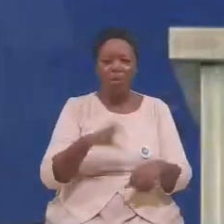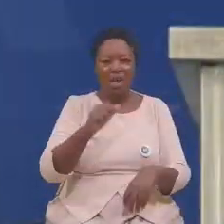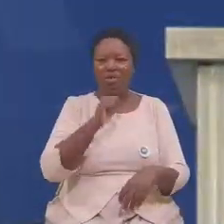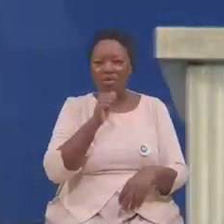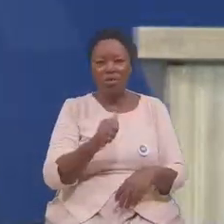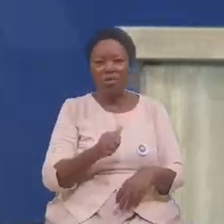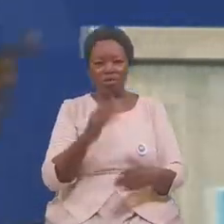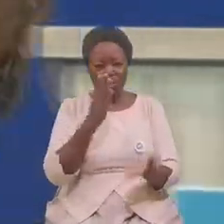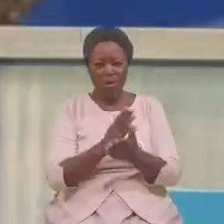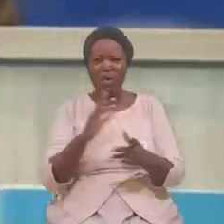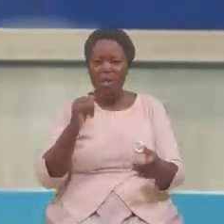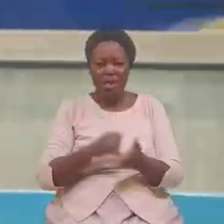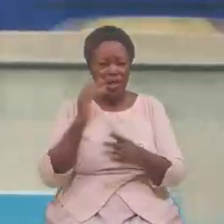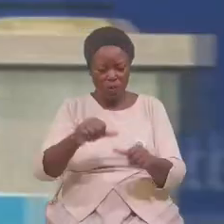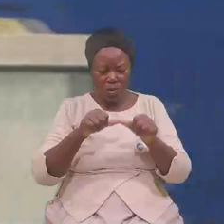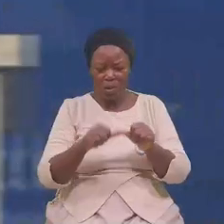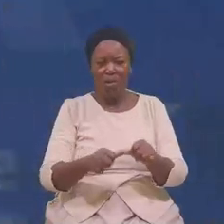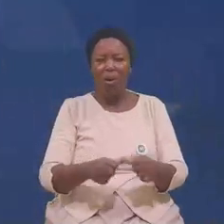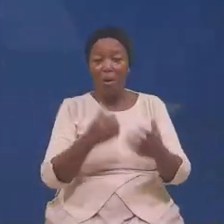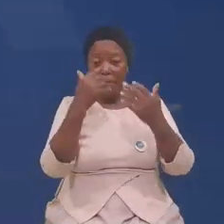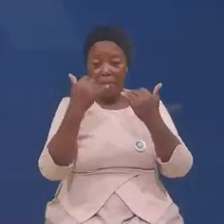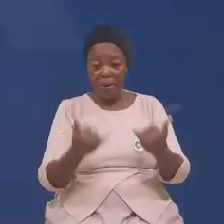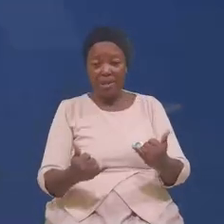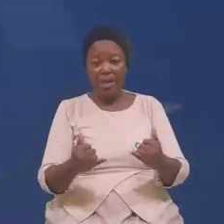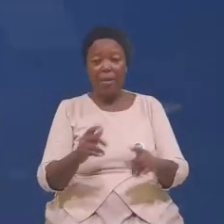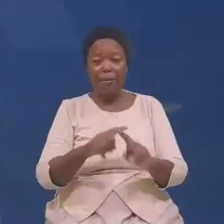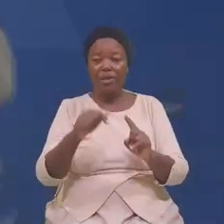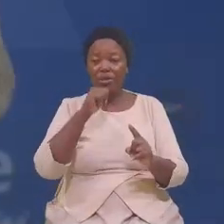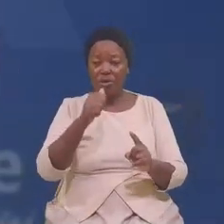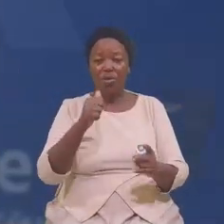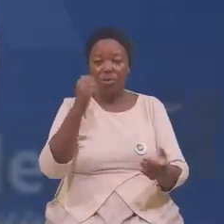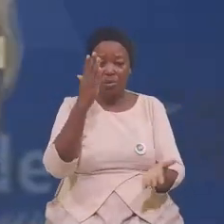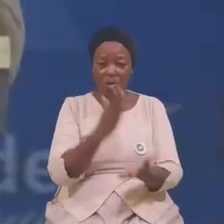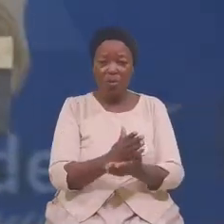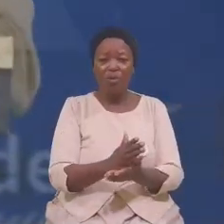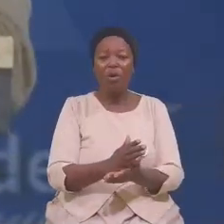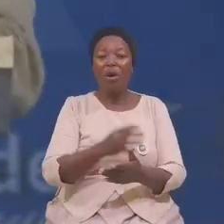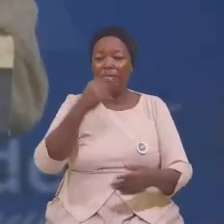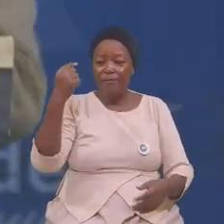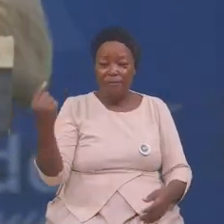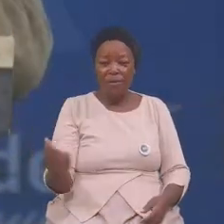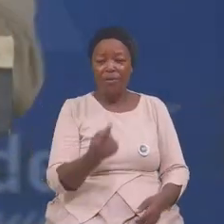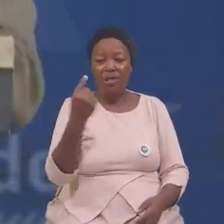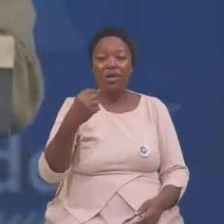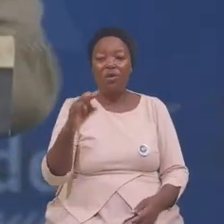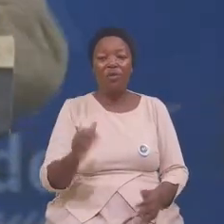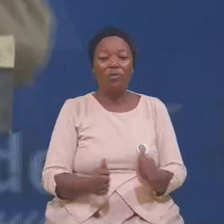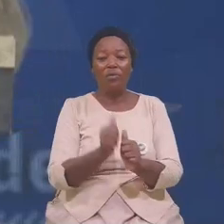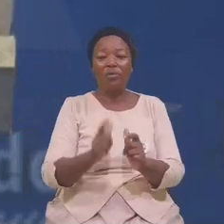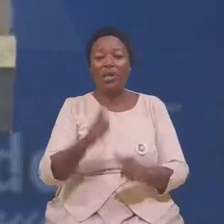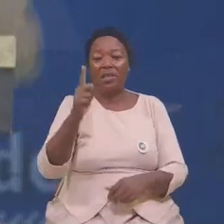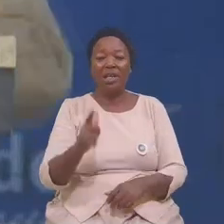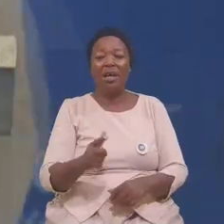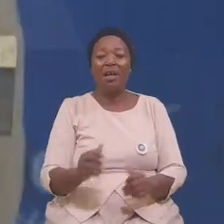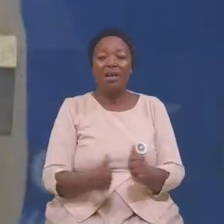pas cesser, ça va continuer. La fréquence actuelle, présente, des plus grands